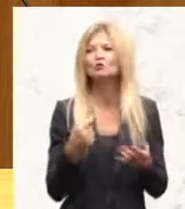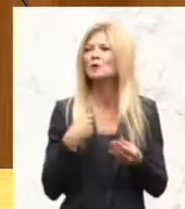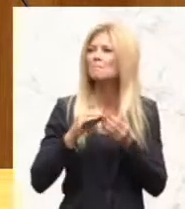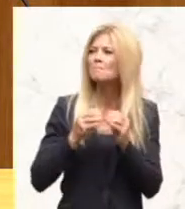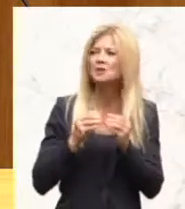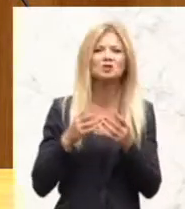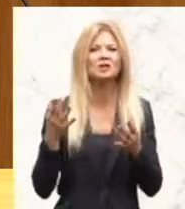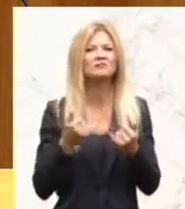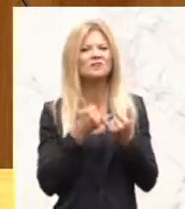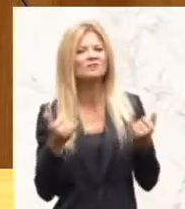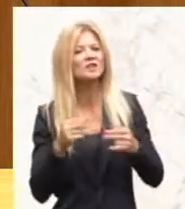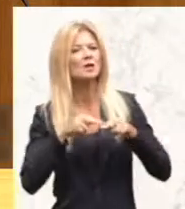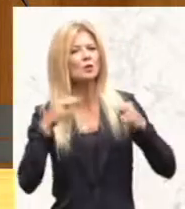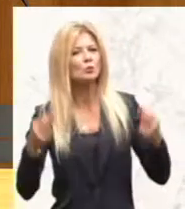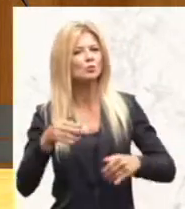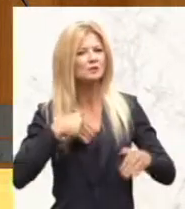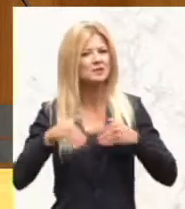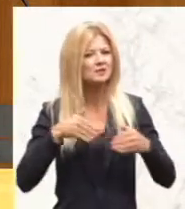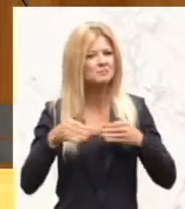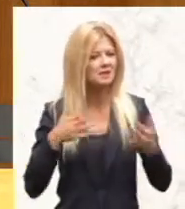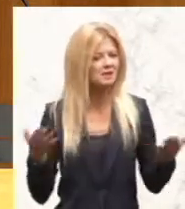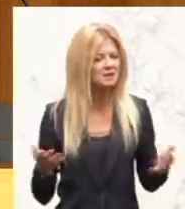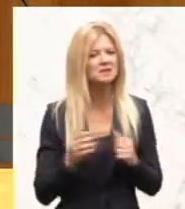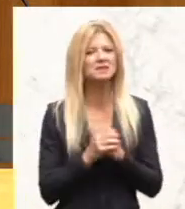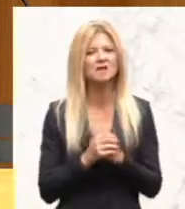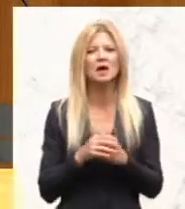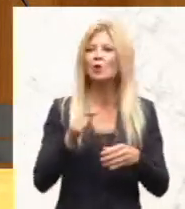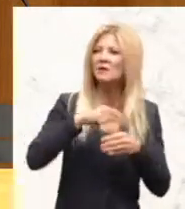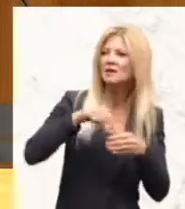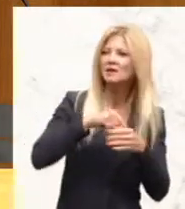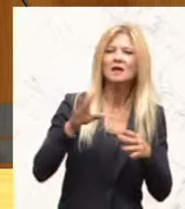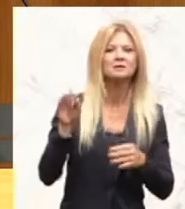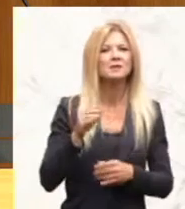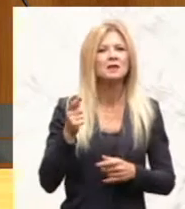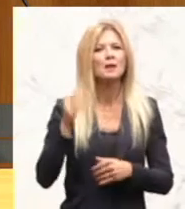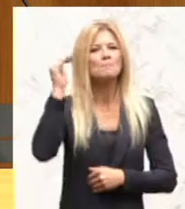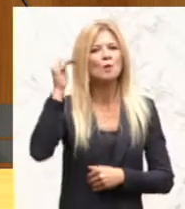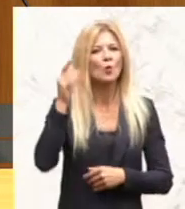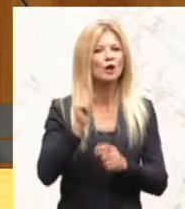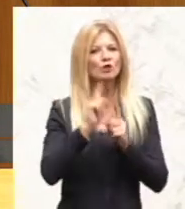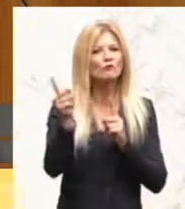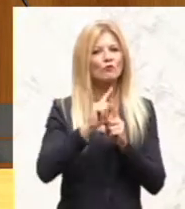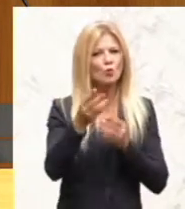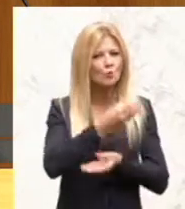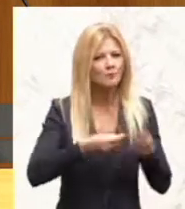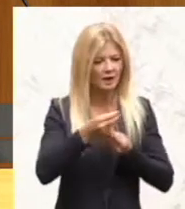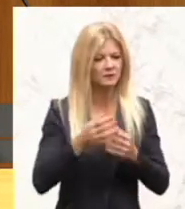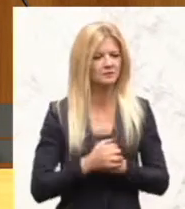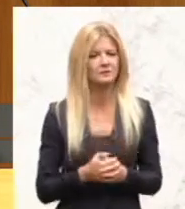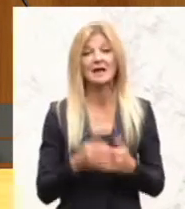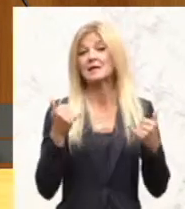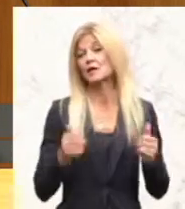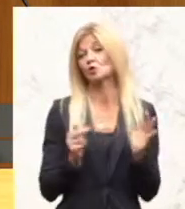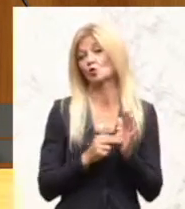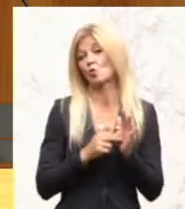Bundesministeriums für Inneres beim Behördenfunk beschäftigt. Und es sind ja nach wie vor strafrechtliche Untersuchungen